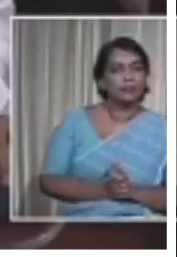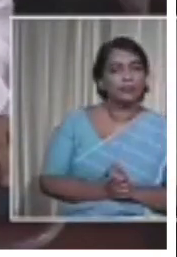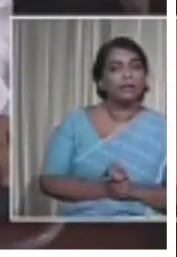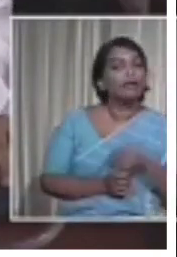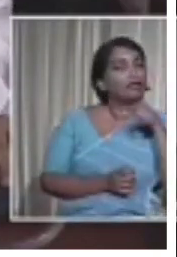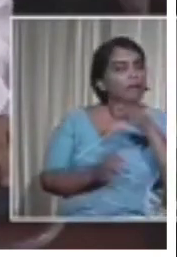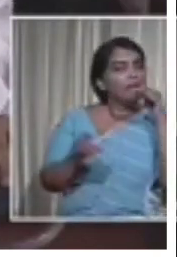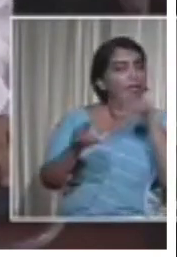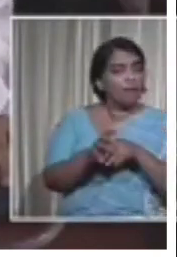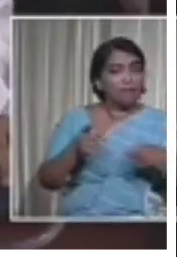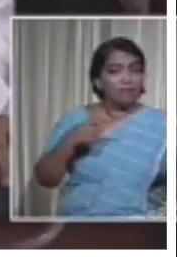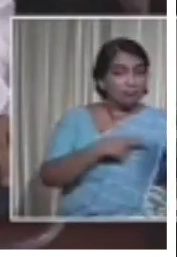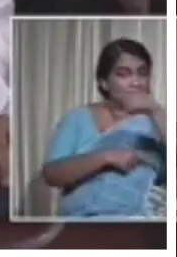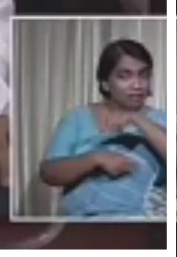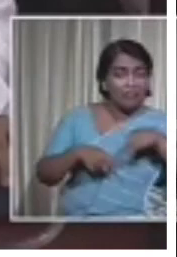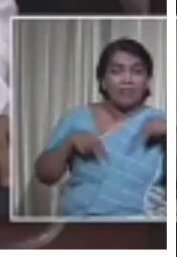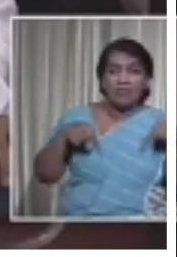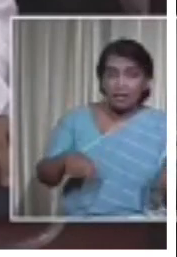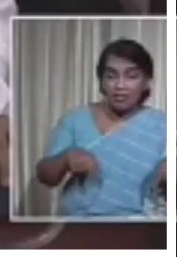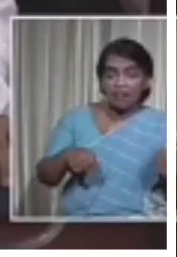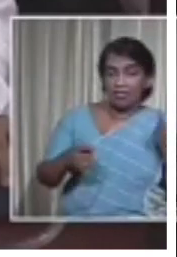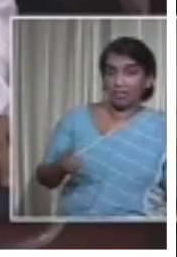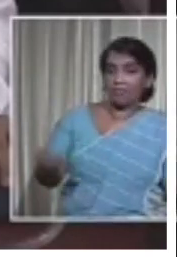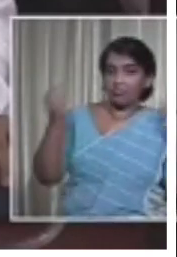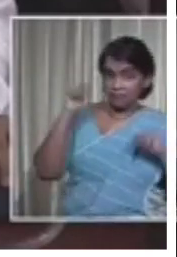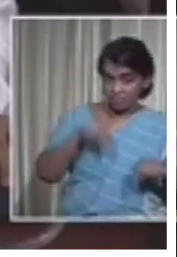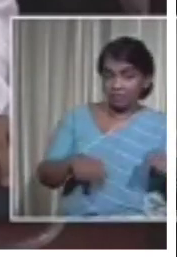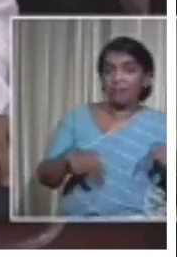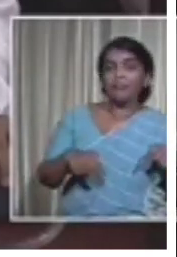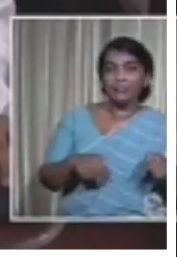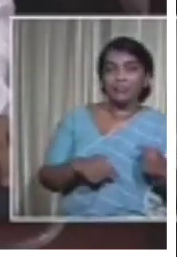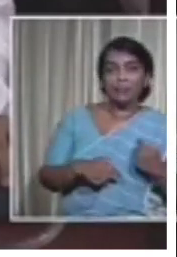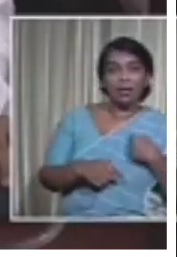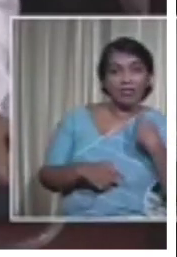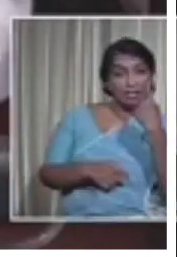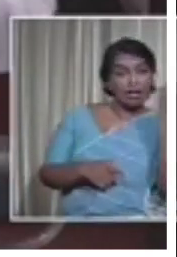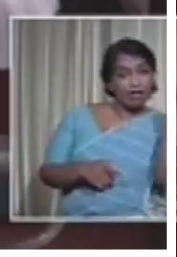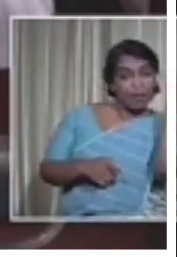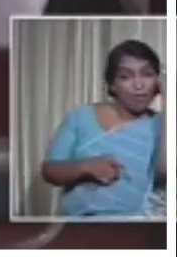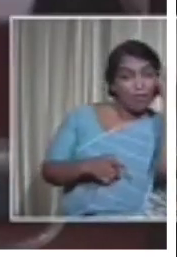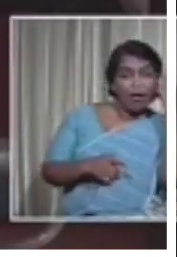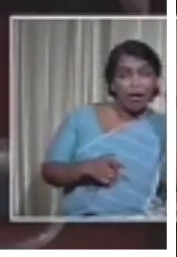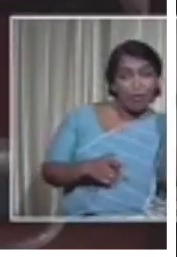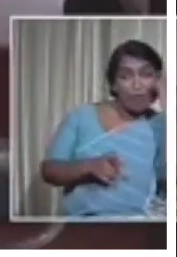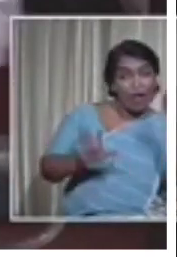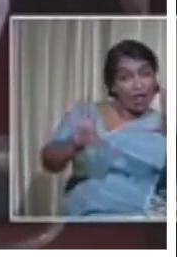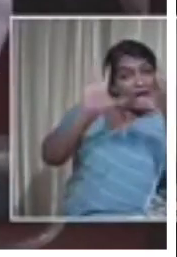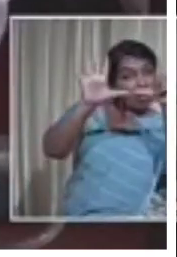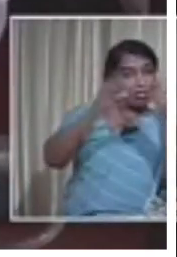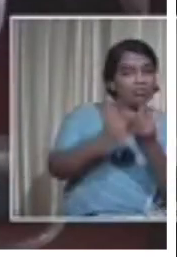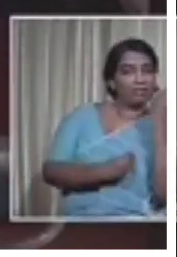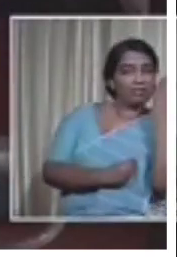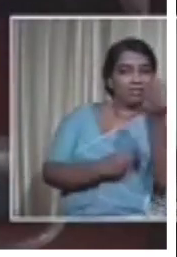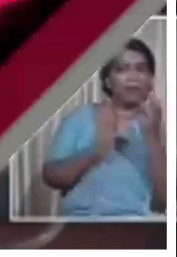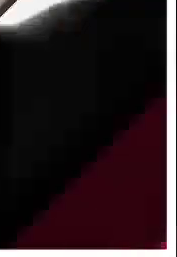எதிர்ப்பை வெளியிடுவதற்காக நாடாளுமன்றத்துக்கு வருகை தர உள்ளதாகவும் சஜித் பிரேமதாச மேலும் தெரிவித்தார்.